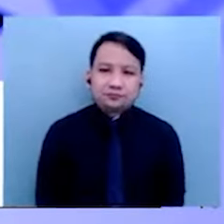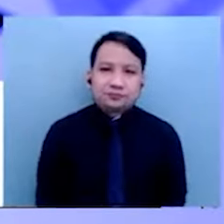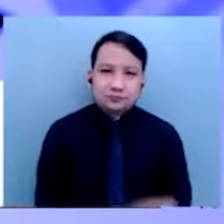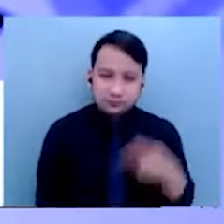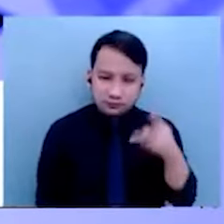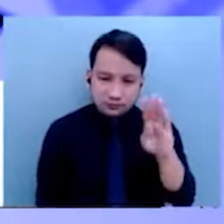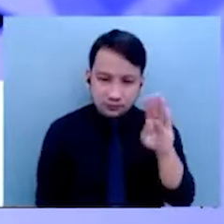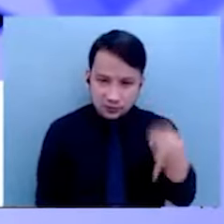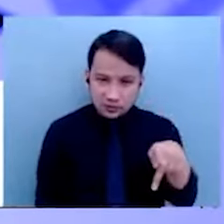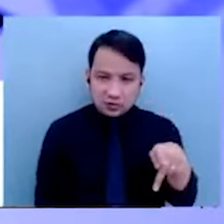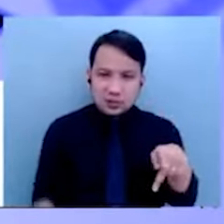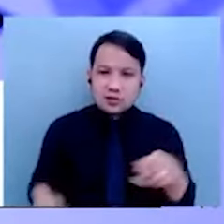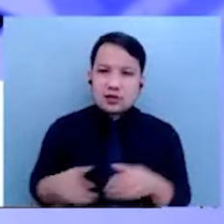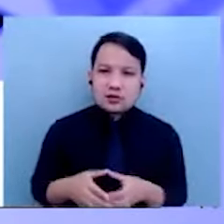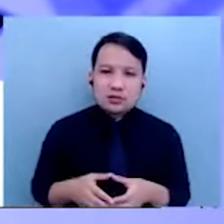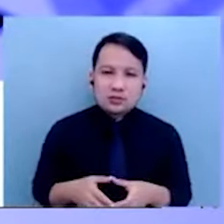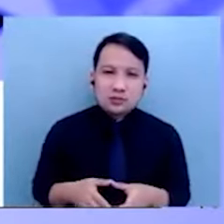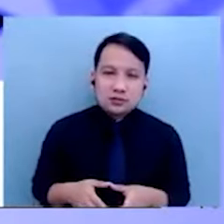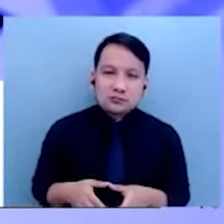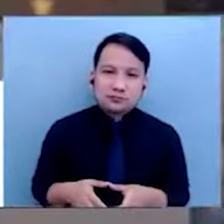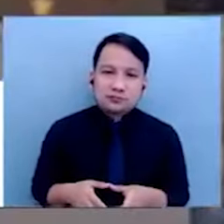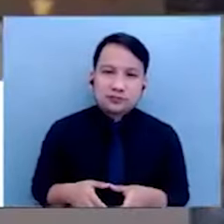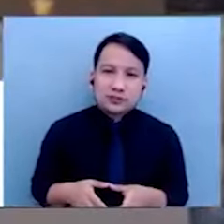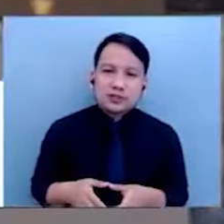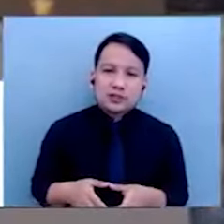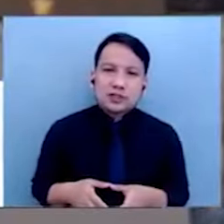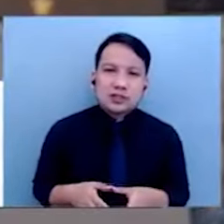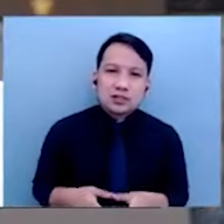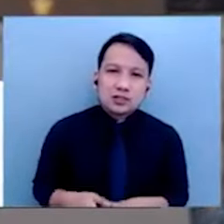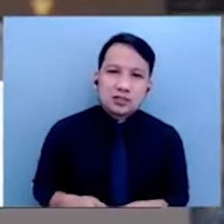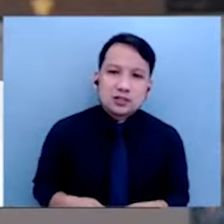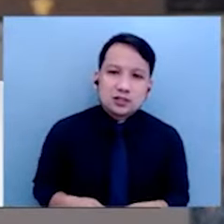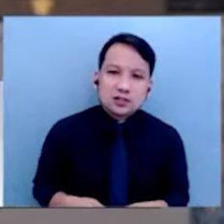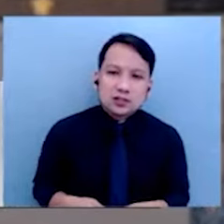chapter on reclamation.